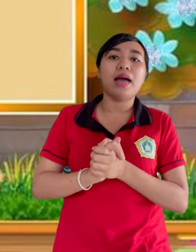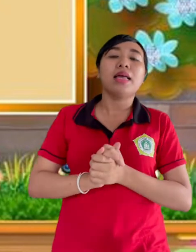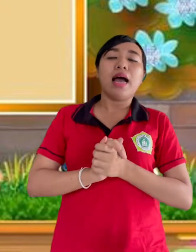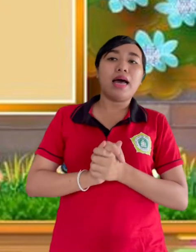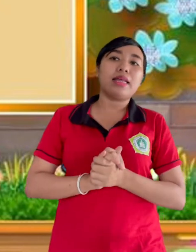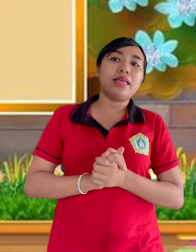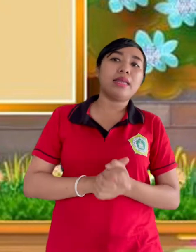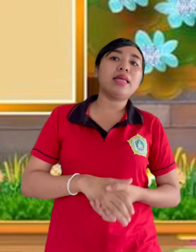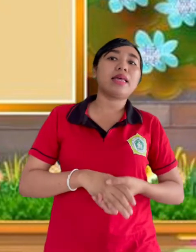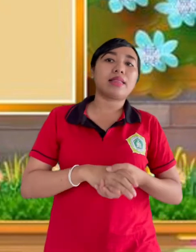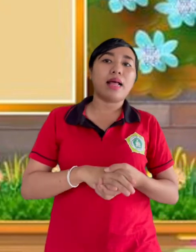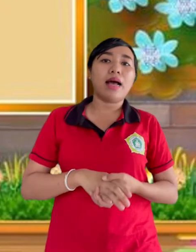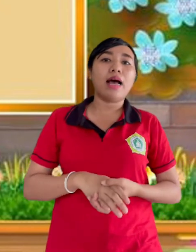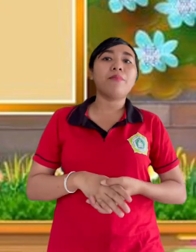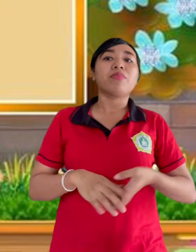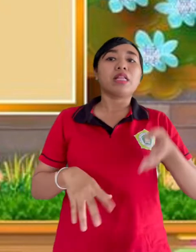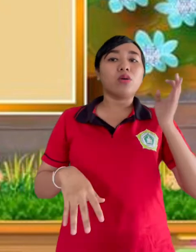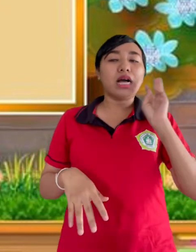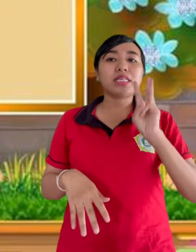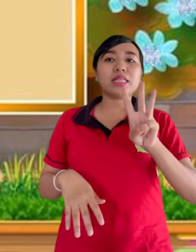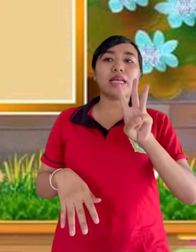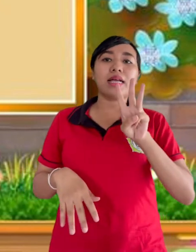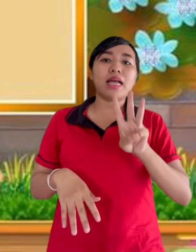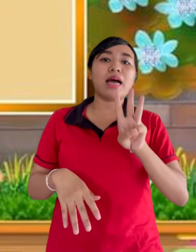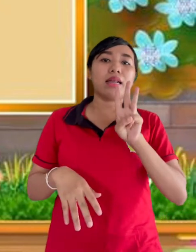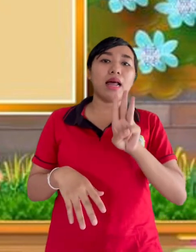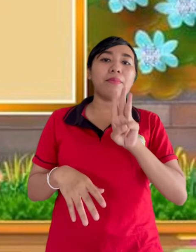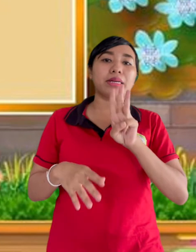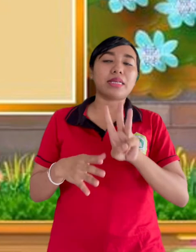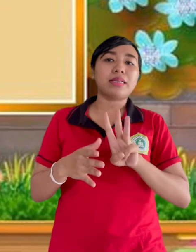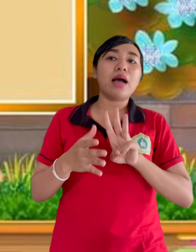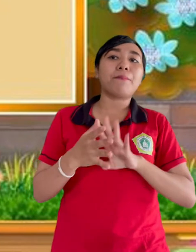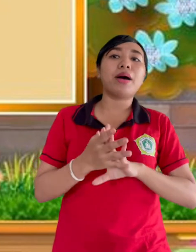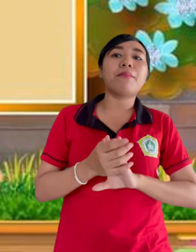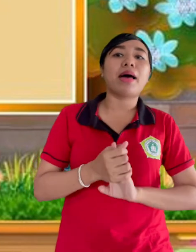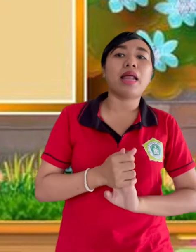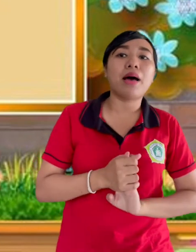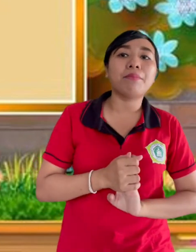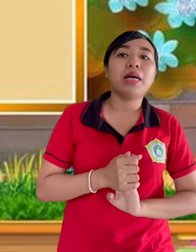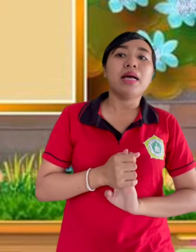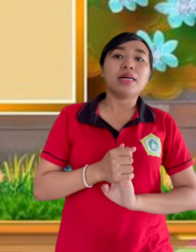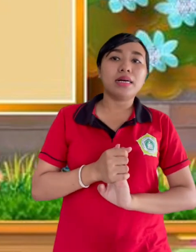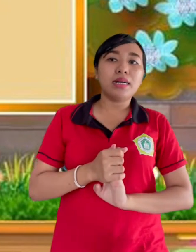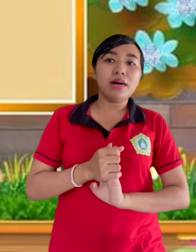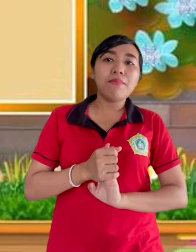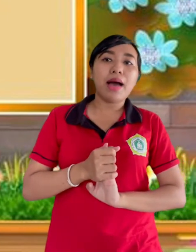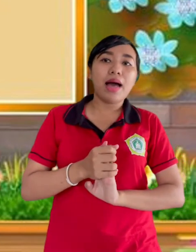ya. Hari ini kita tugas ketiganya adalah bersajak pemadam